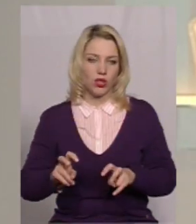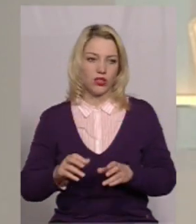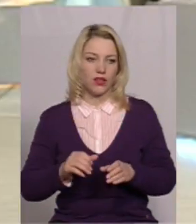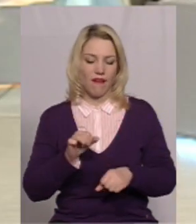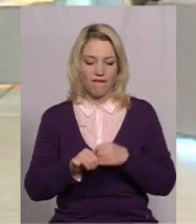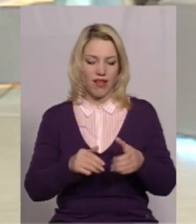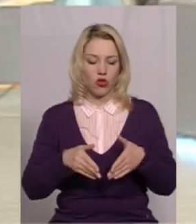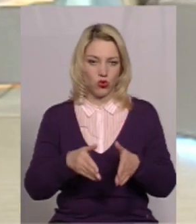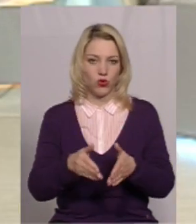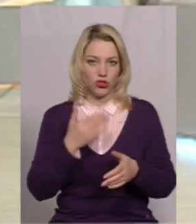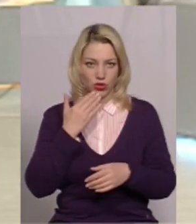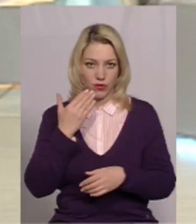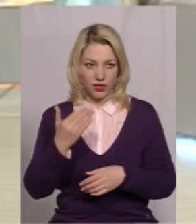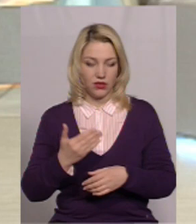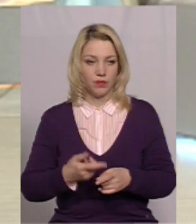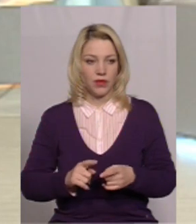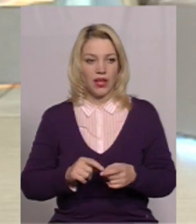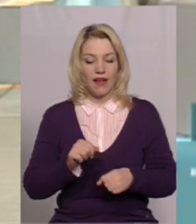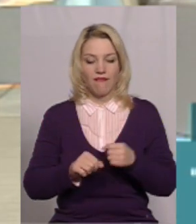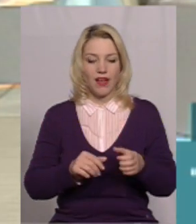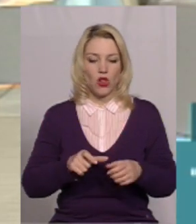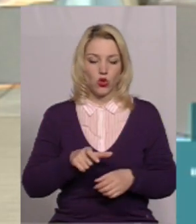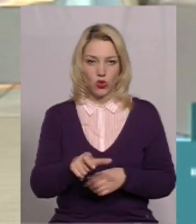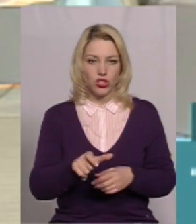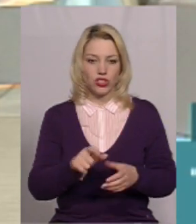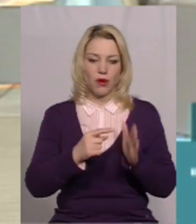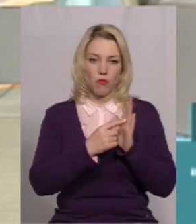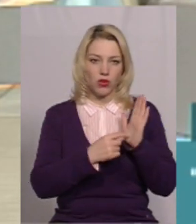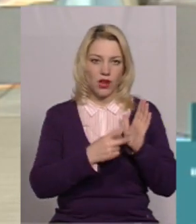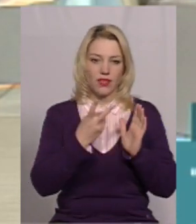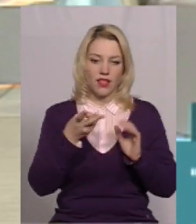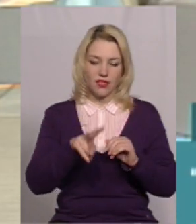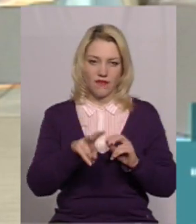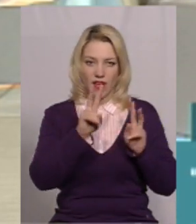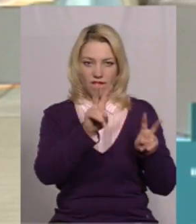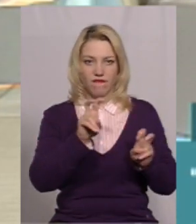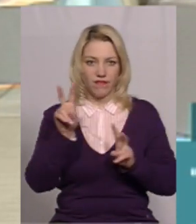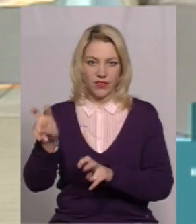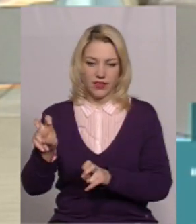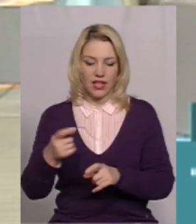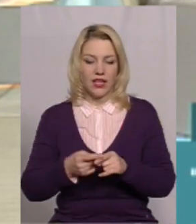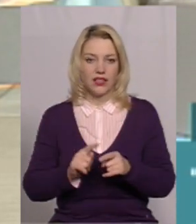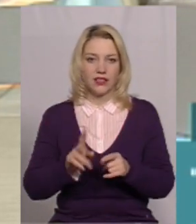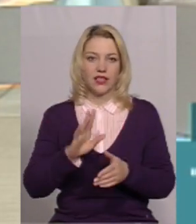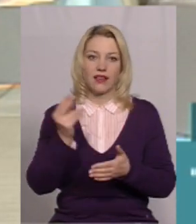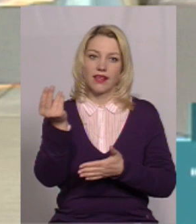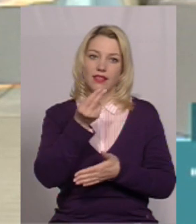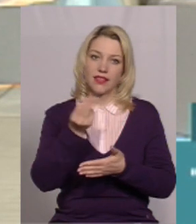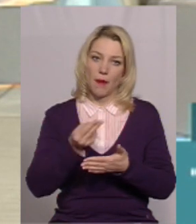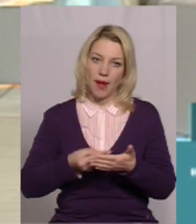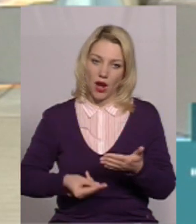якось розділяються? Ну, взагалі велодоріжки поділяються на два основних види. Ті, які розміщені, намальовані